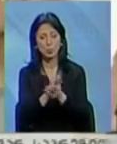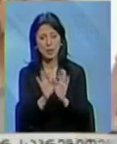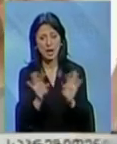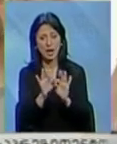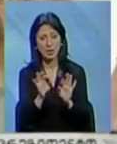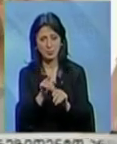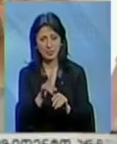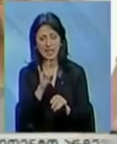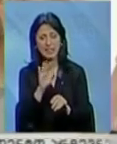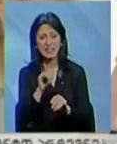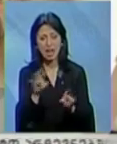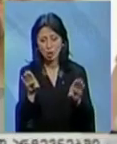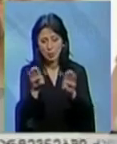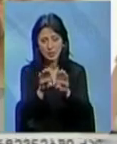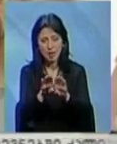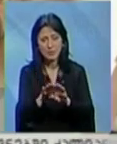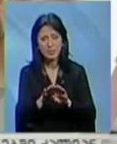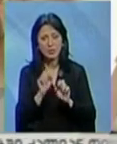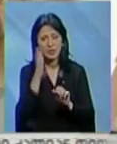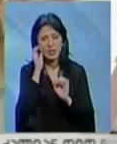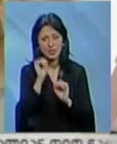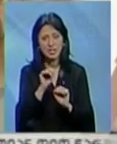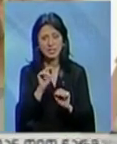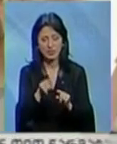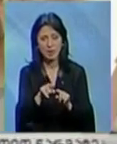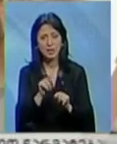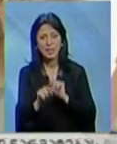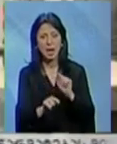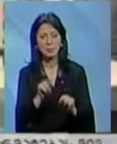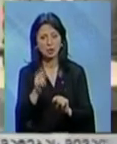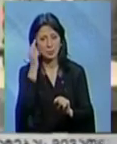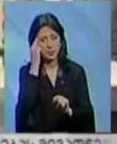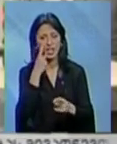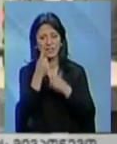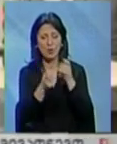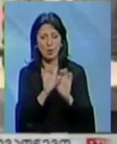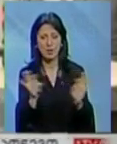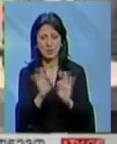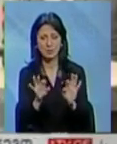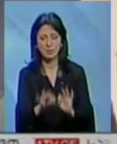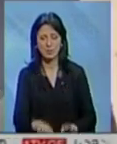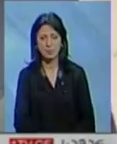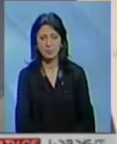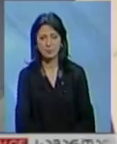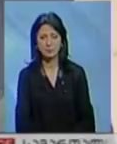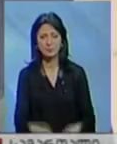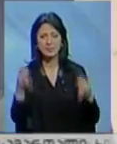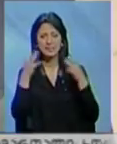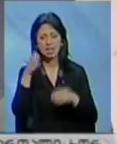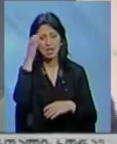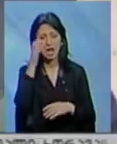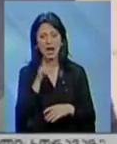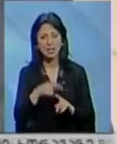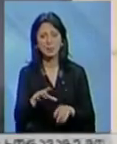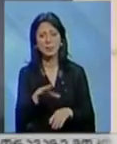გააცნონ და მსმენელებს ნატო-სთან თავსებადობის კუთხით თავდაცვის სფეროში გადადგმულ ნაბიჯებზე ინფორმაცია მიაწოდა. სერჟანტთა